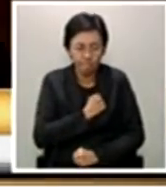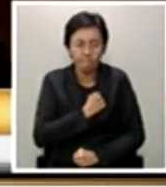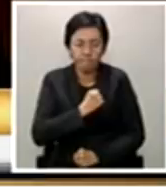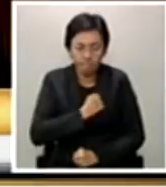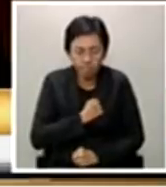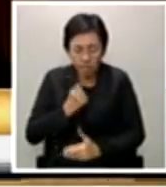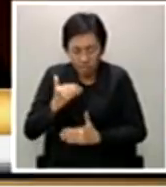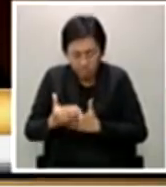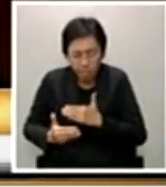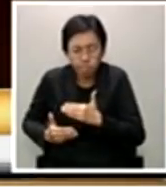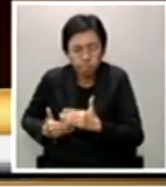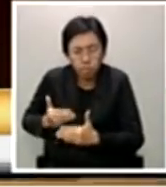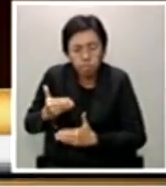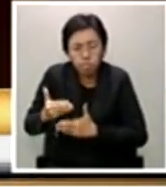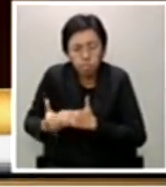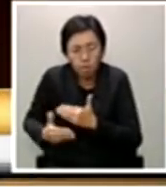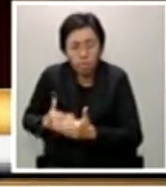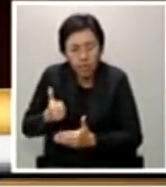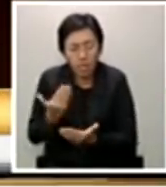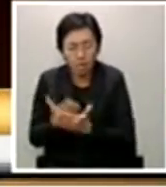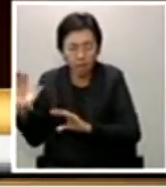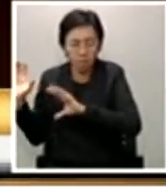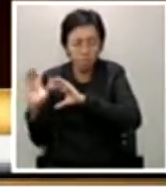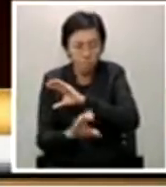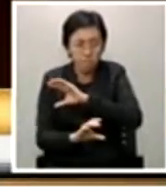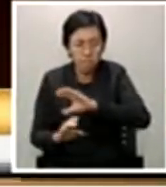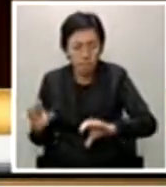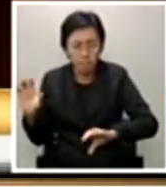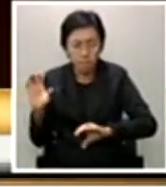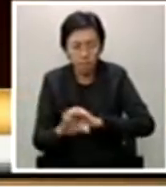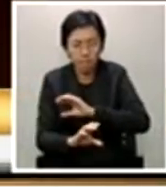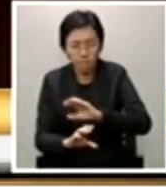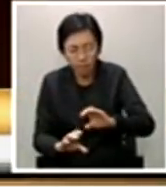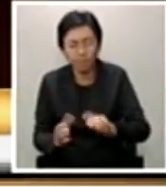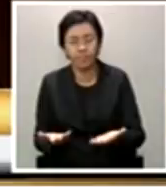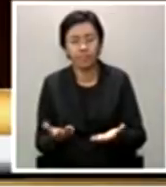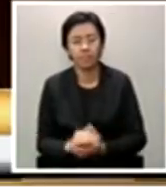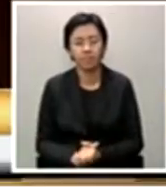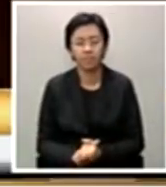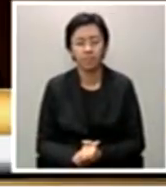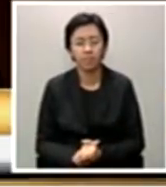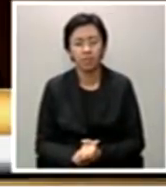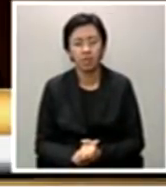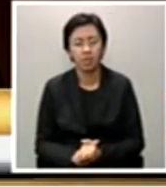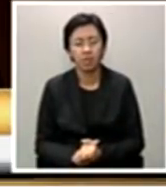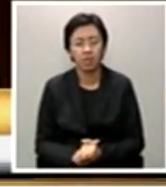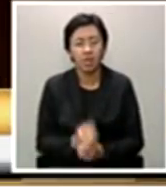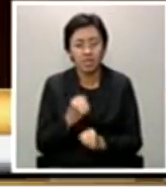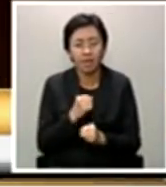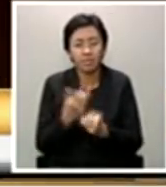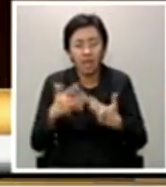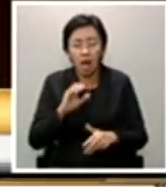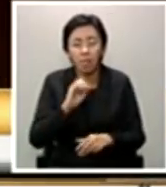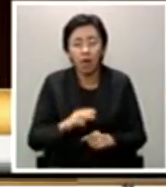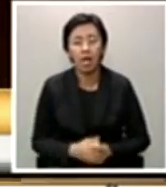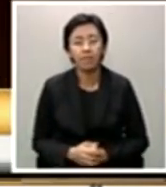ได้ดีการลงทุนก็เริ่มเข้ามาแต่ท่านผู้นิเกียรติครับจู่ๆสร้างแล้วจะบอกว่